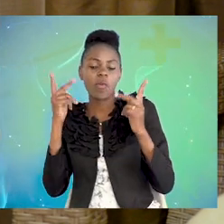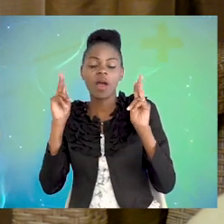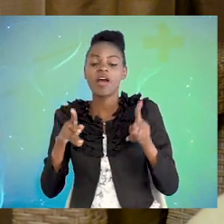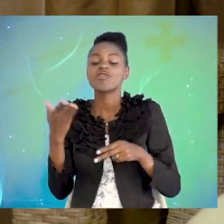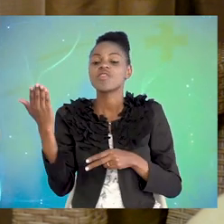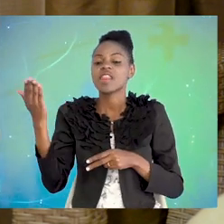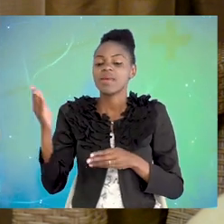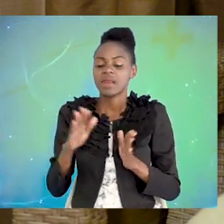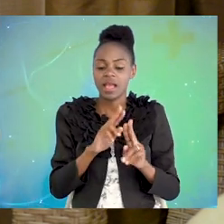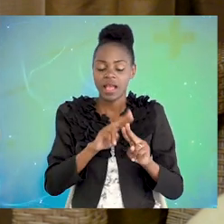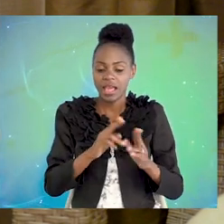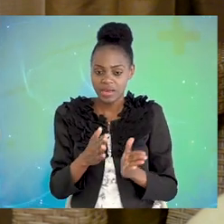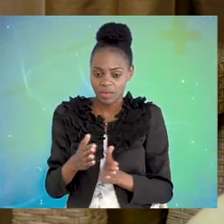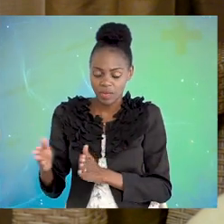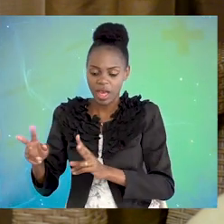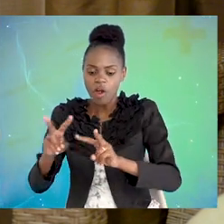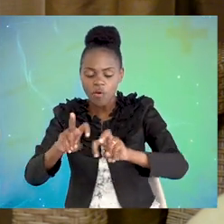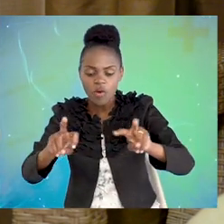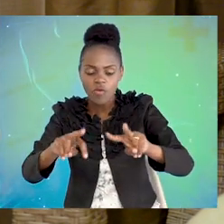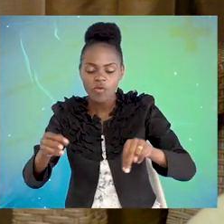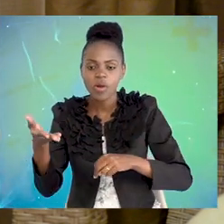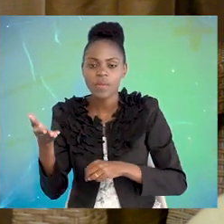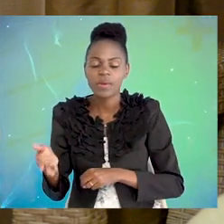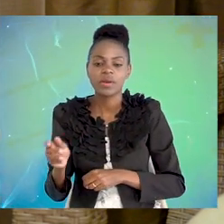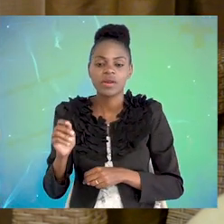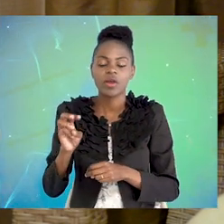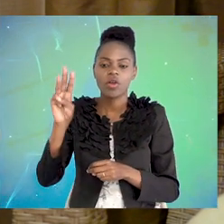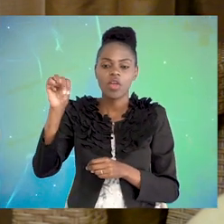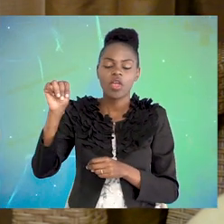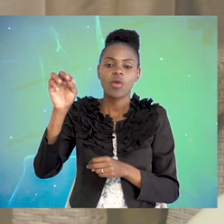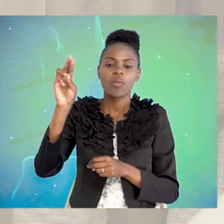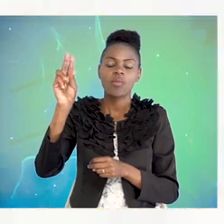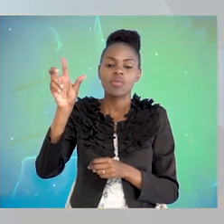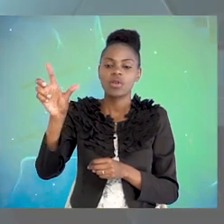nawo gawo mukafukufuku ameneyi ku Malawi Liverpool Wellcome Program.